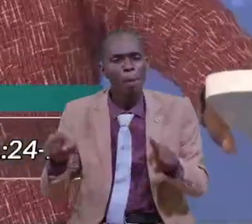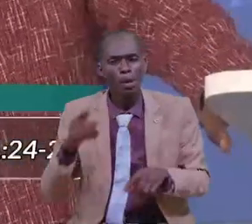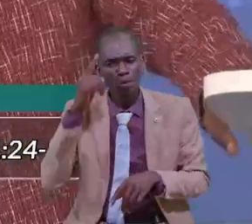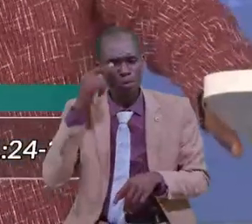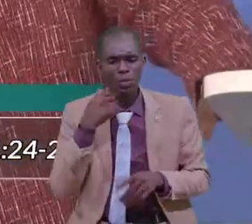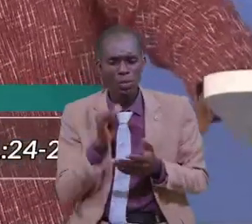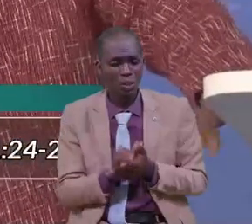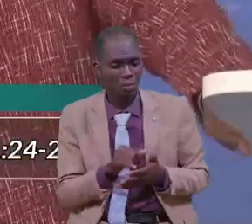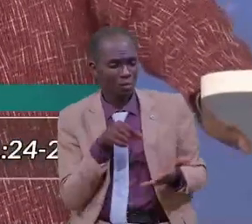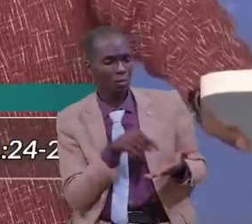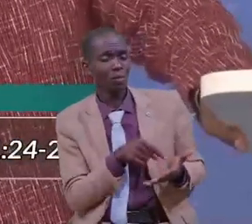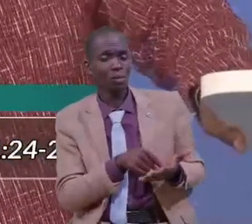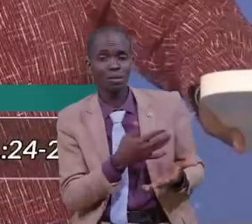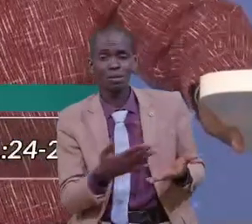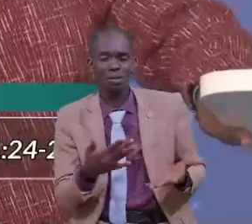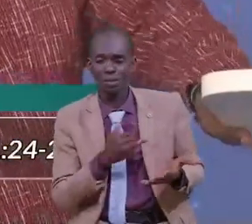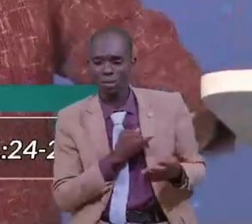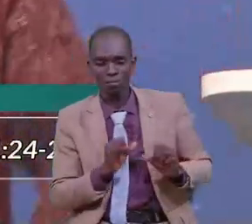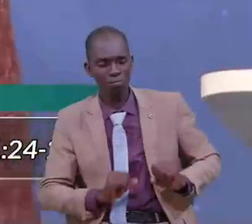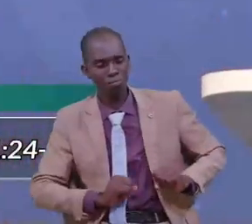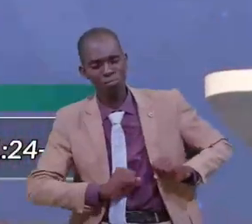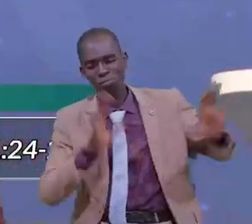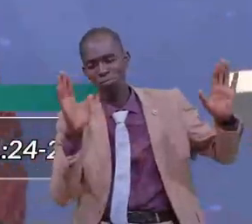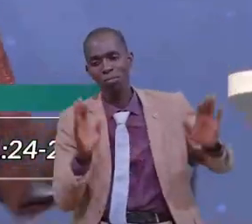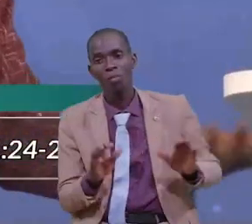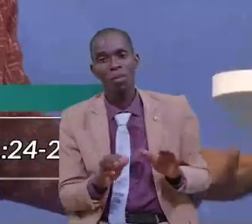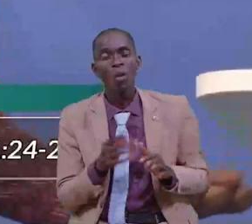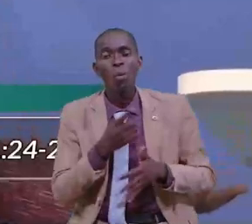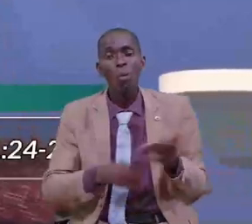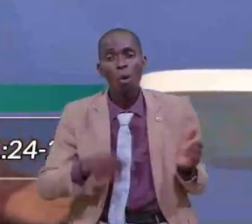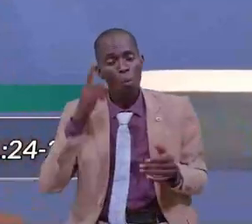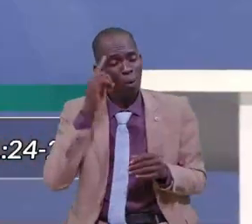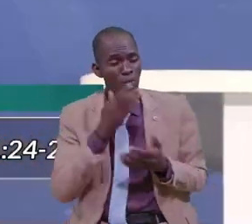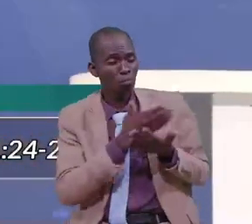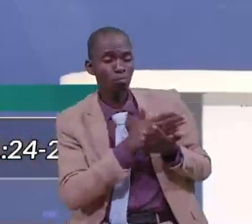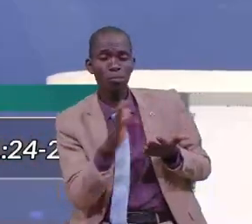je donne ceci maintenant. Ce qu'il voulait donner, c'était une bonne position.